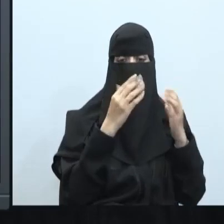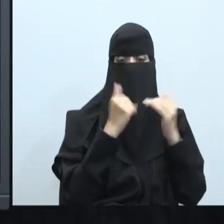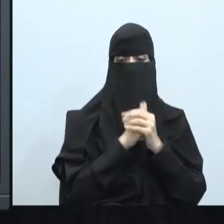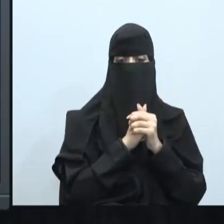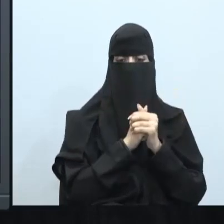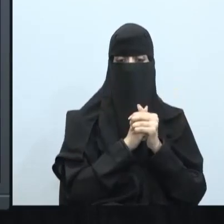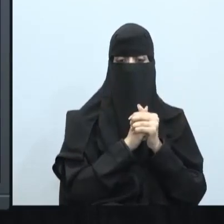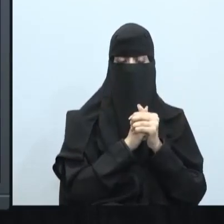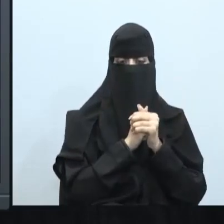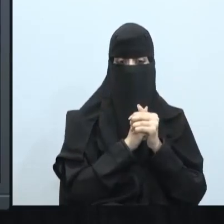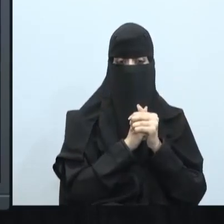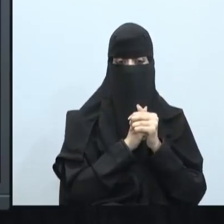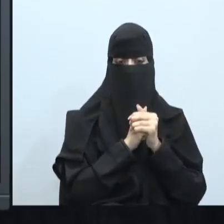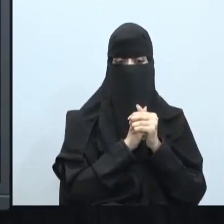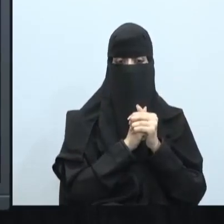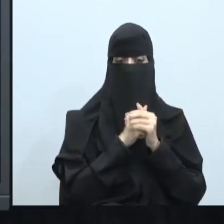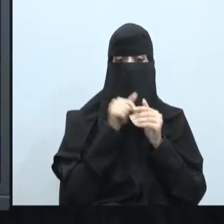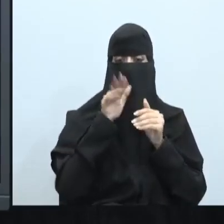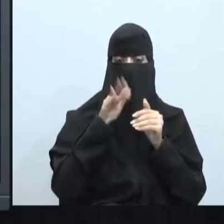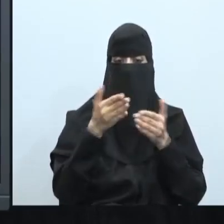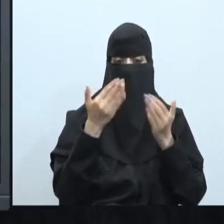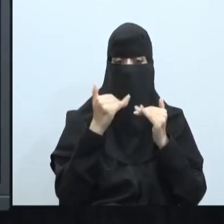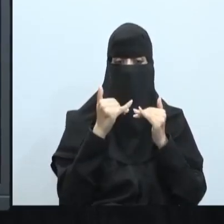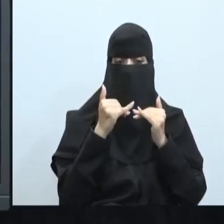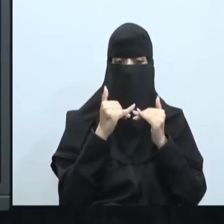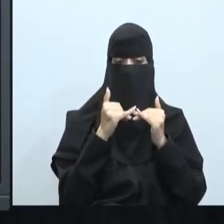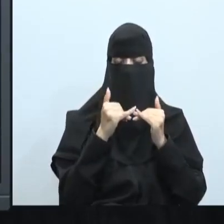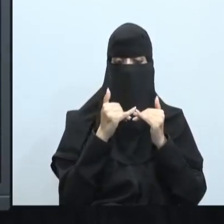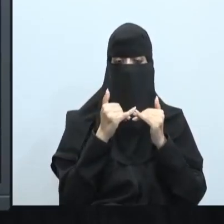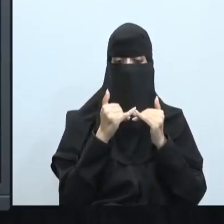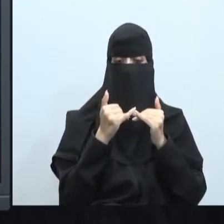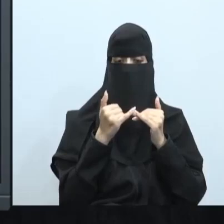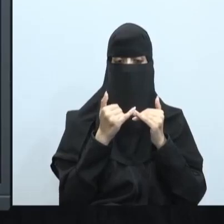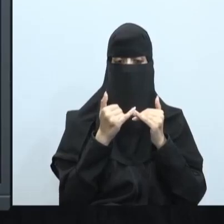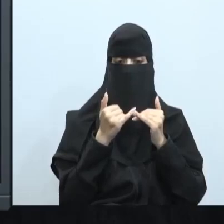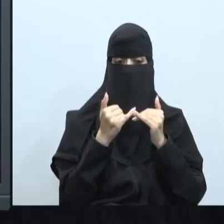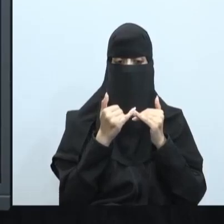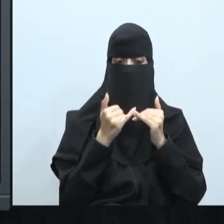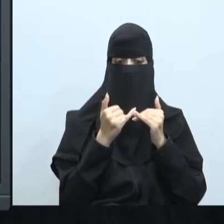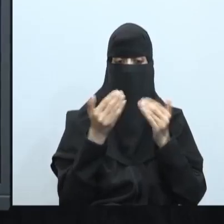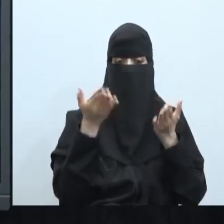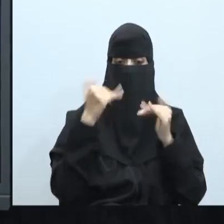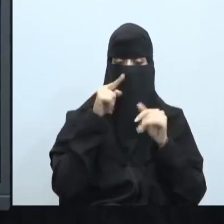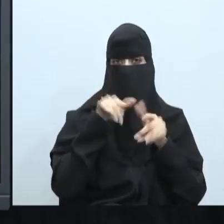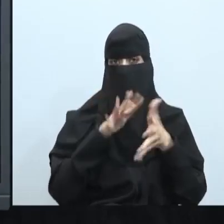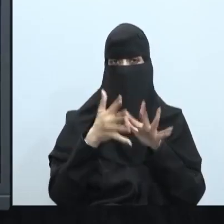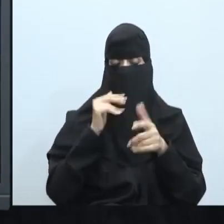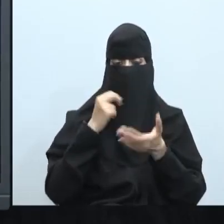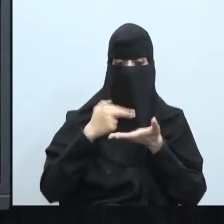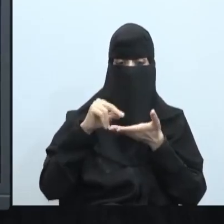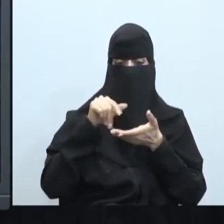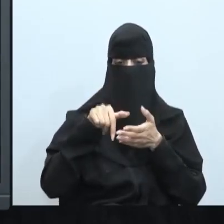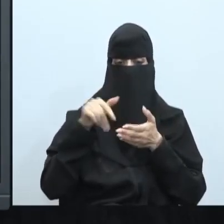اذا يقوم بعرض الرسائل بعد ان يقوم باكتشاف الاخطاء يعرض الرسائل تشير الى الخطا وموقعه يمكن لبعض هذا